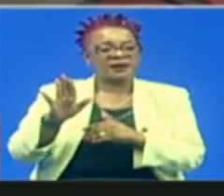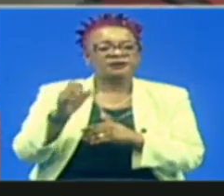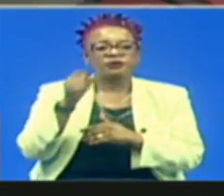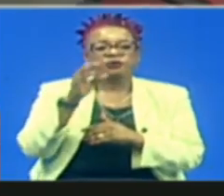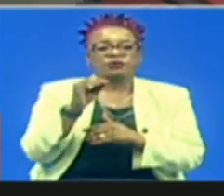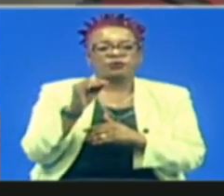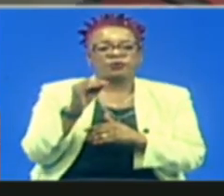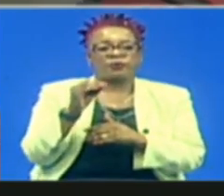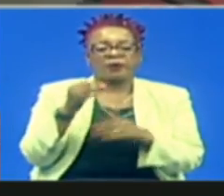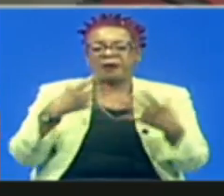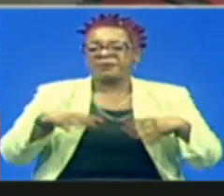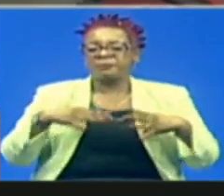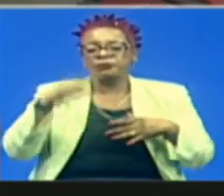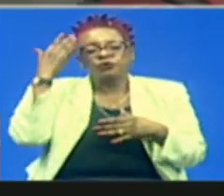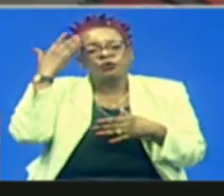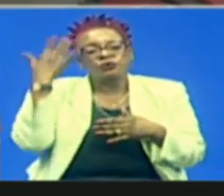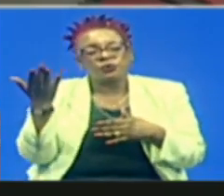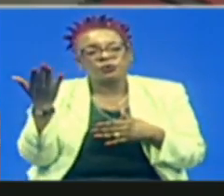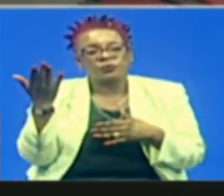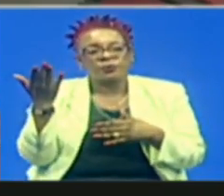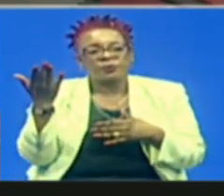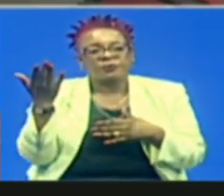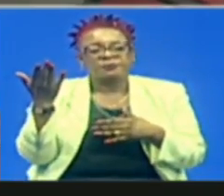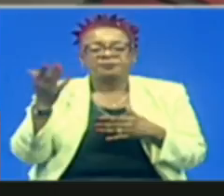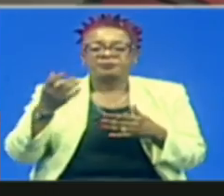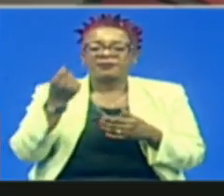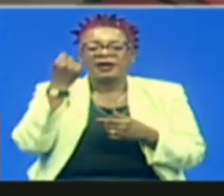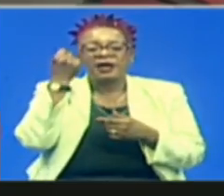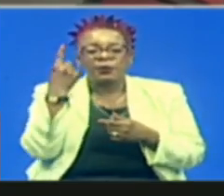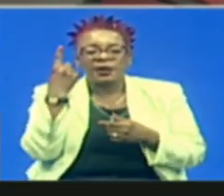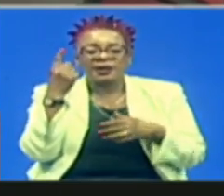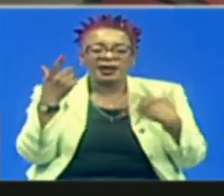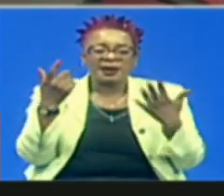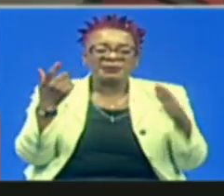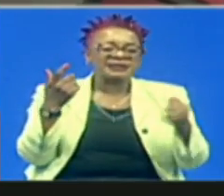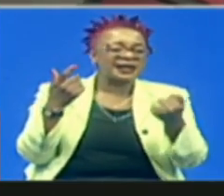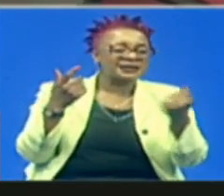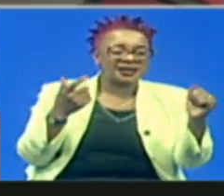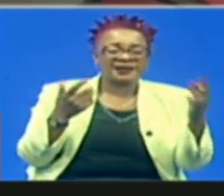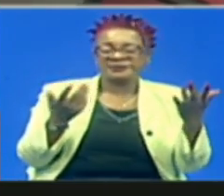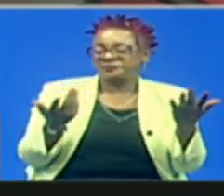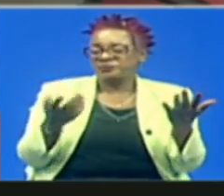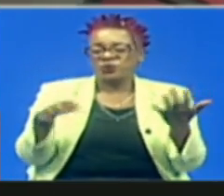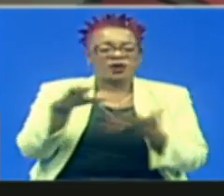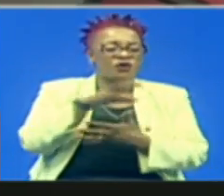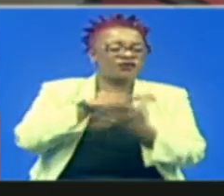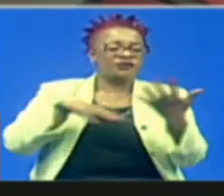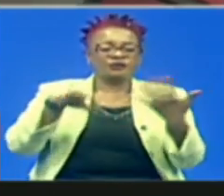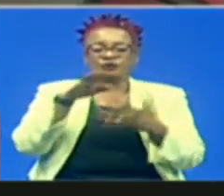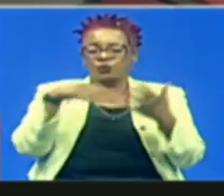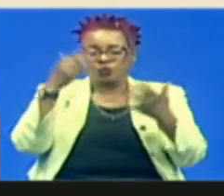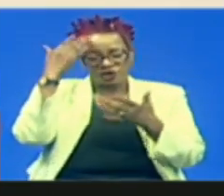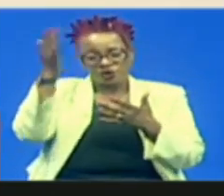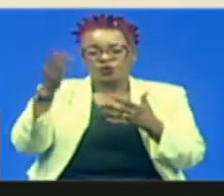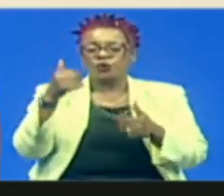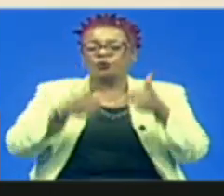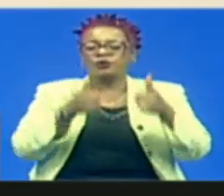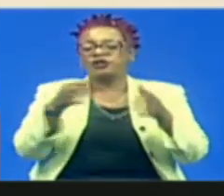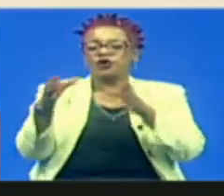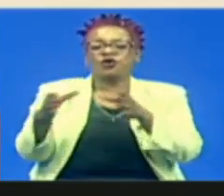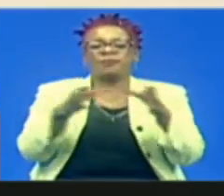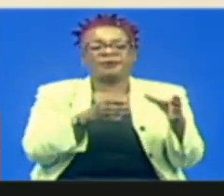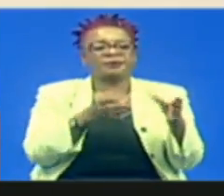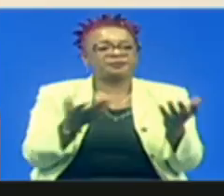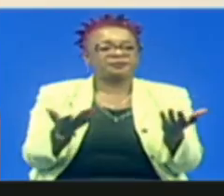hata mwananchi hajui kama ni kieleweke ama nitagataga sio hata mwananchi amechanganyikiwa hajui inaendeleaje kwa hii